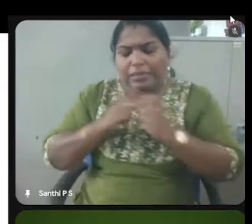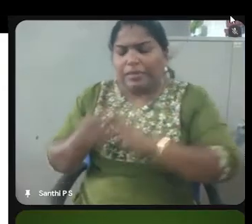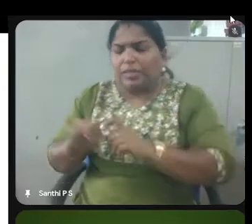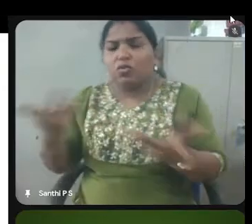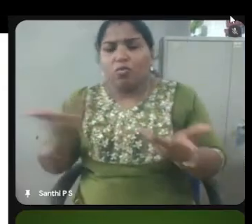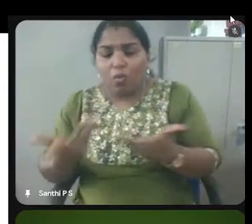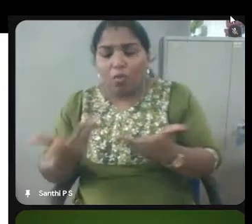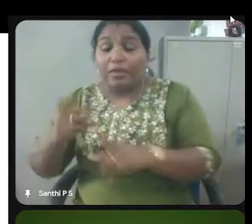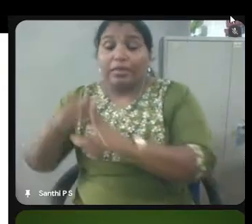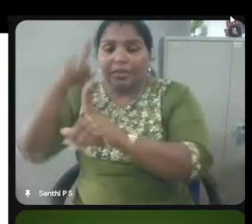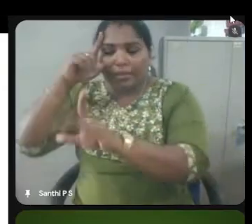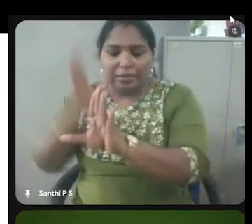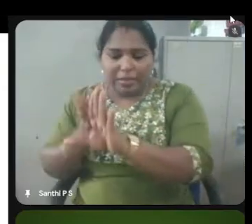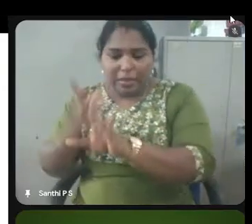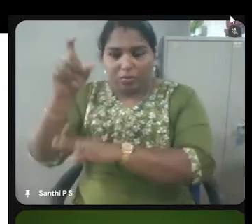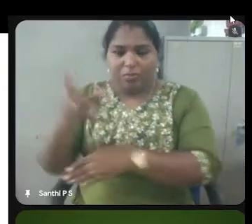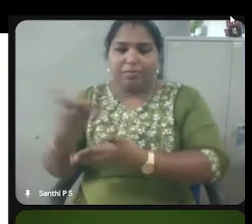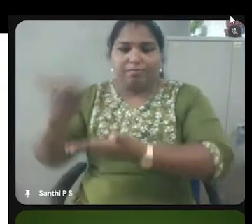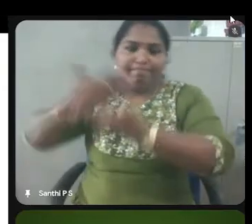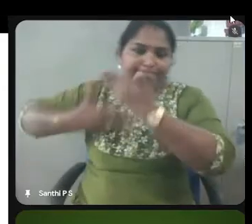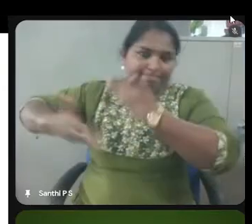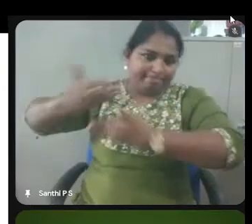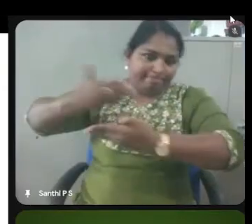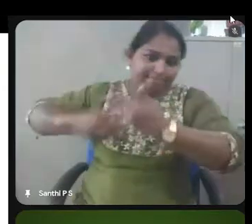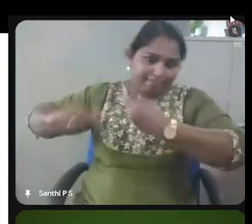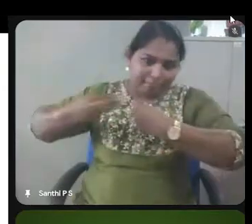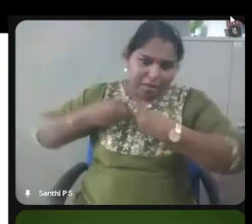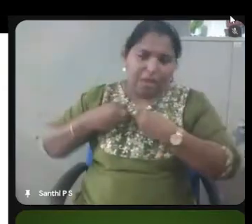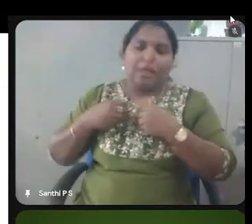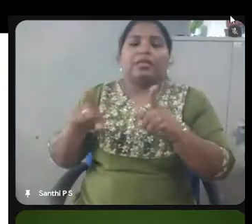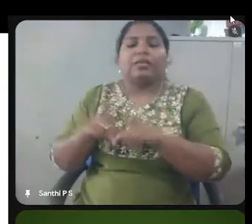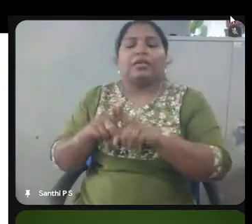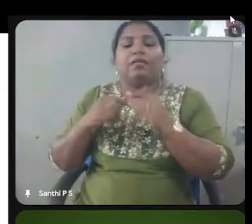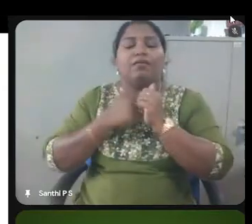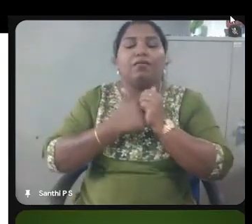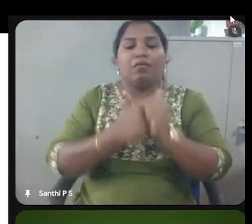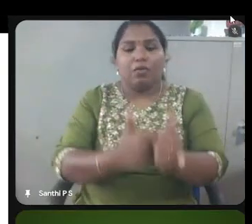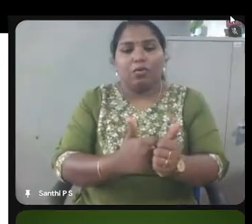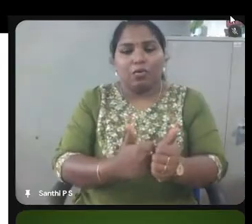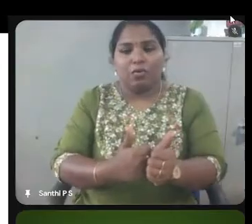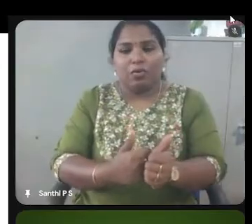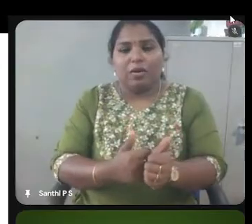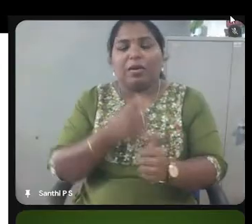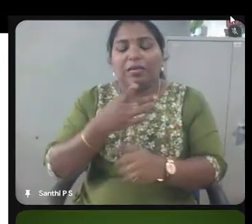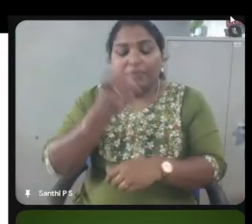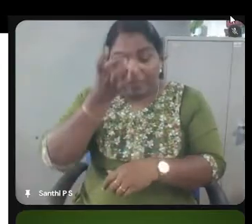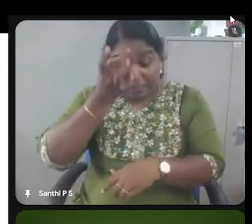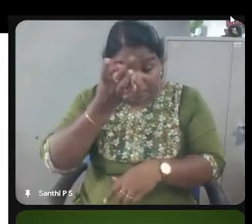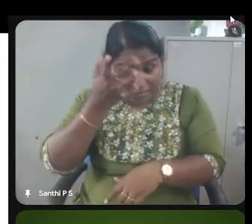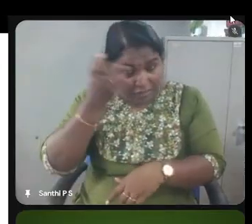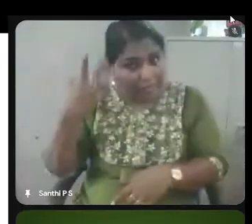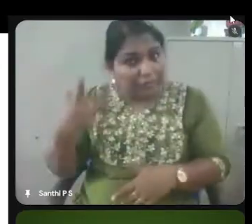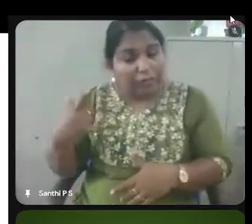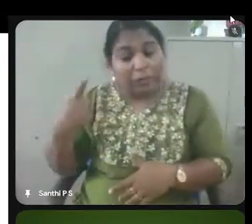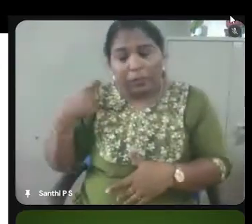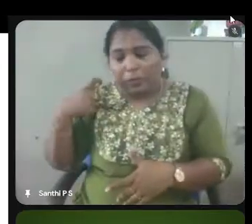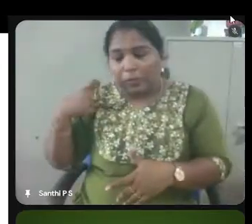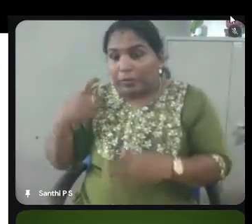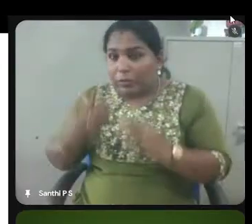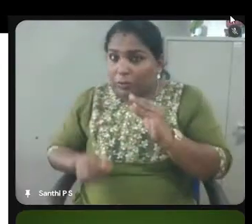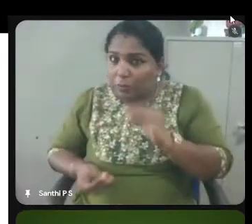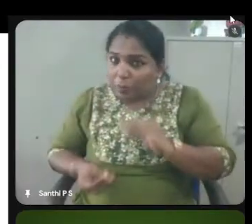എന്നുള്ളതിന് വേണ്ടി അവർ സഹായിക്കുന്നതായിരിക്കാം. പക്ഷെ ഏറ്റവും അത്യാവശ്യമാണ് ഈ കാണുന്ന ഈ ദേഷ്യവും വാശിയും